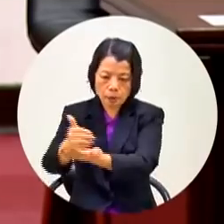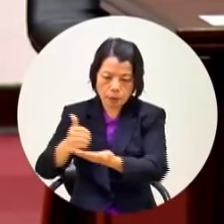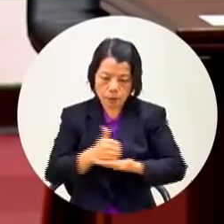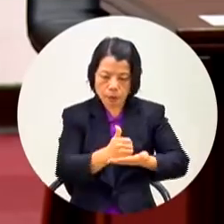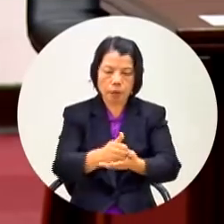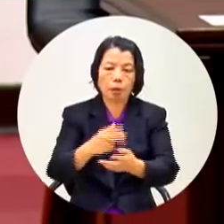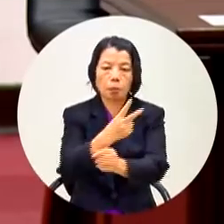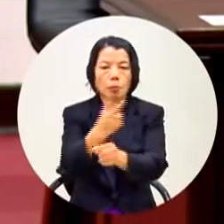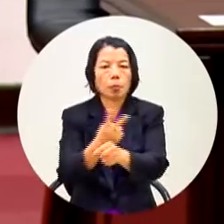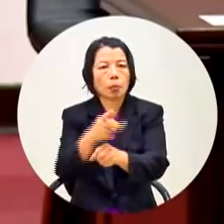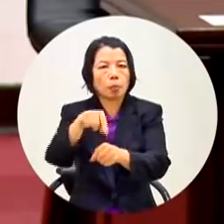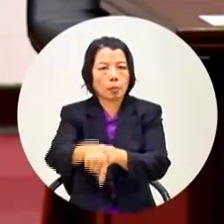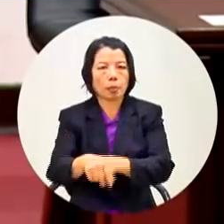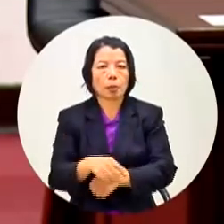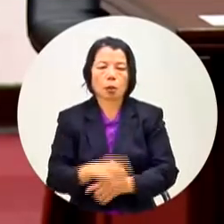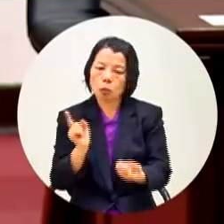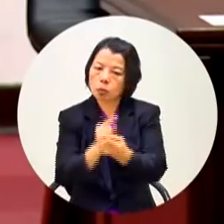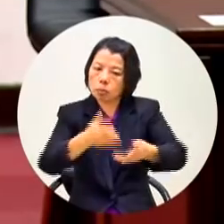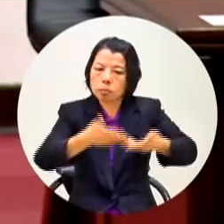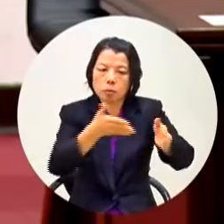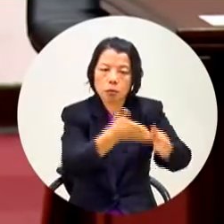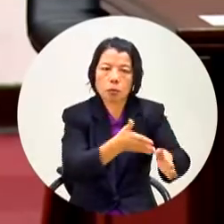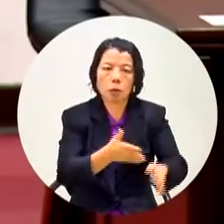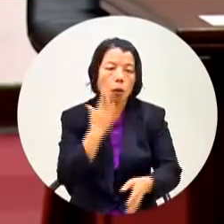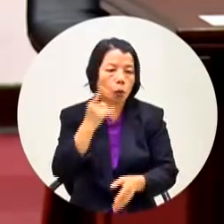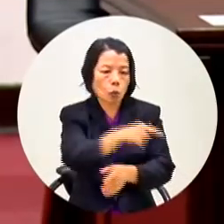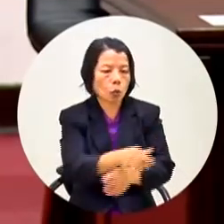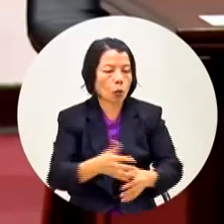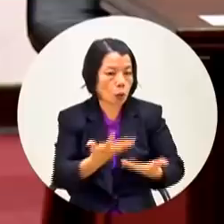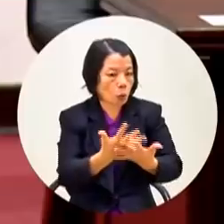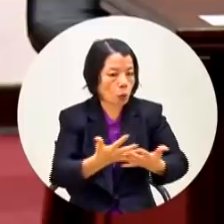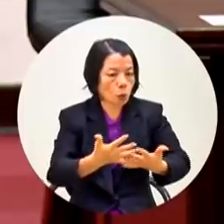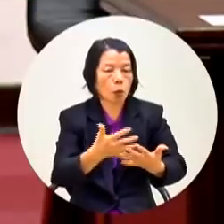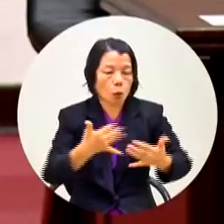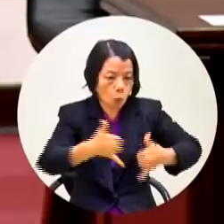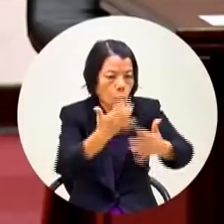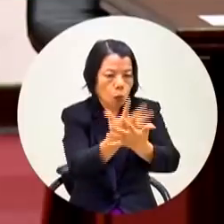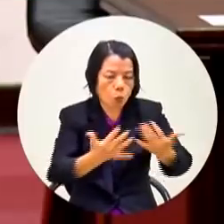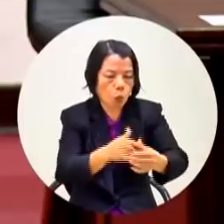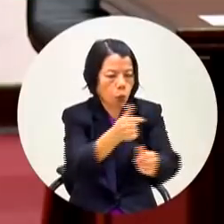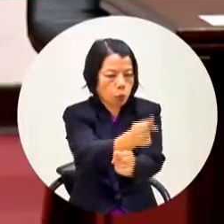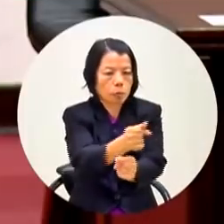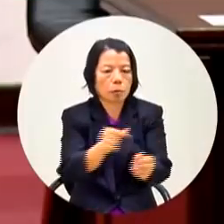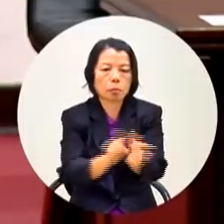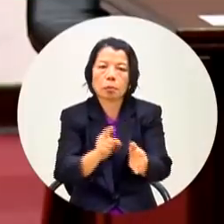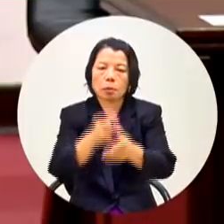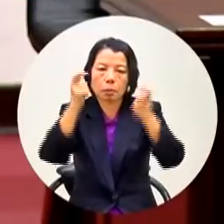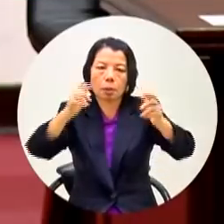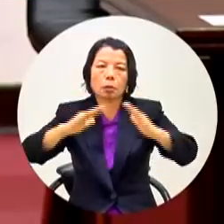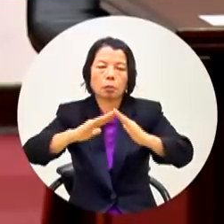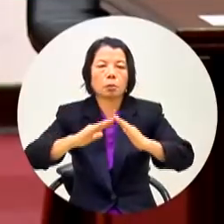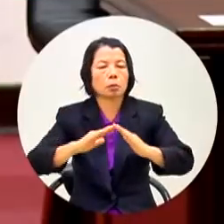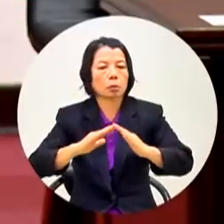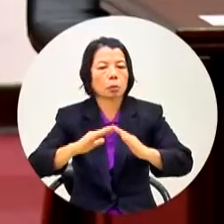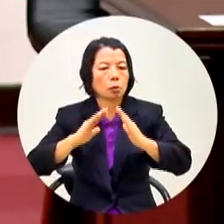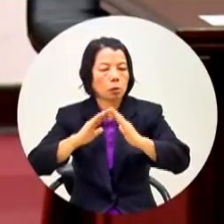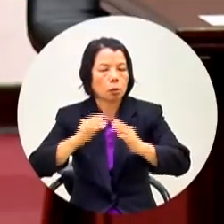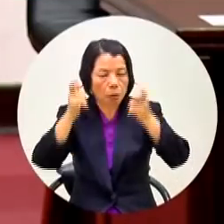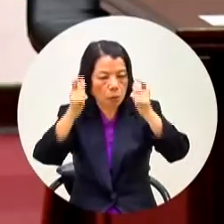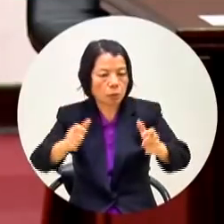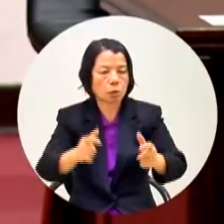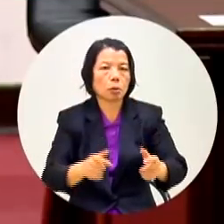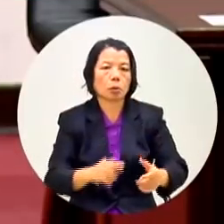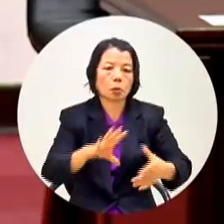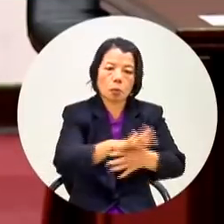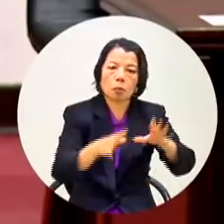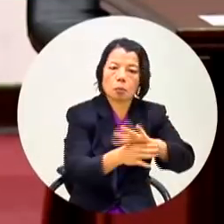就是，如果它有完善的路网的话，其实是对高雄的文化创意产业 是有相当大的帮助了，所以我这部